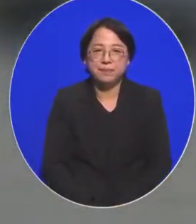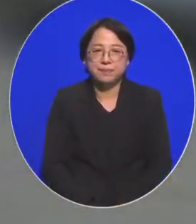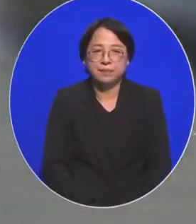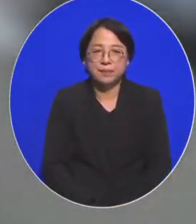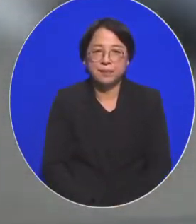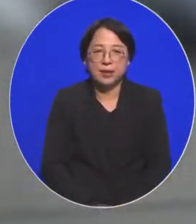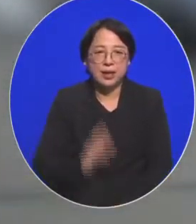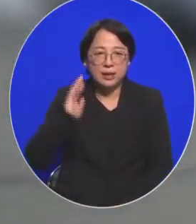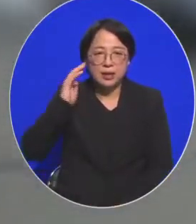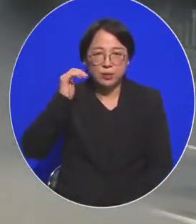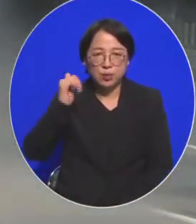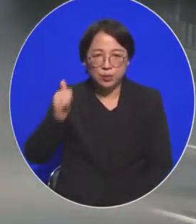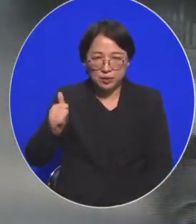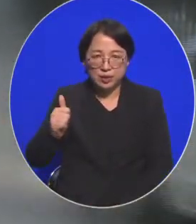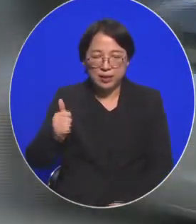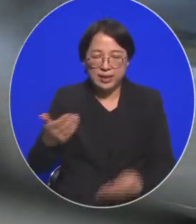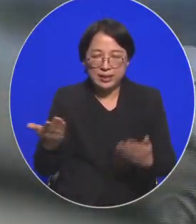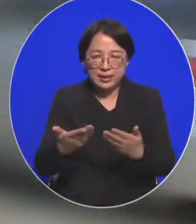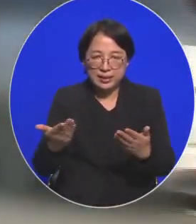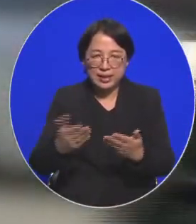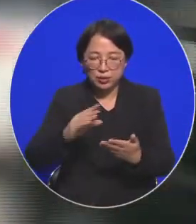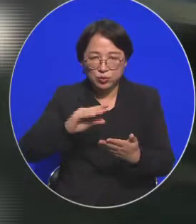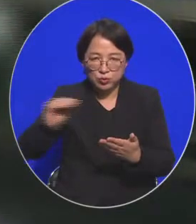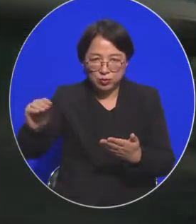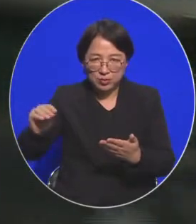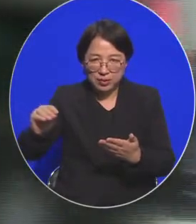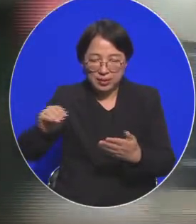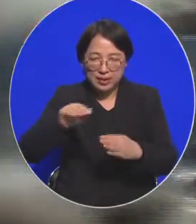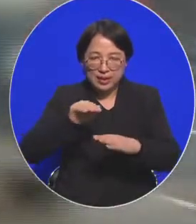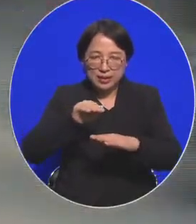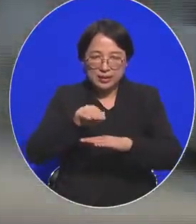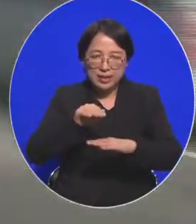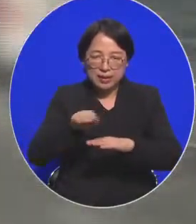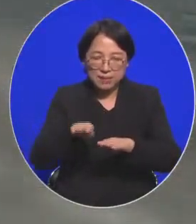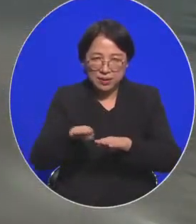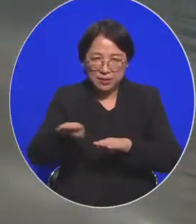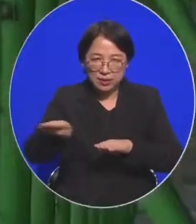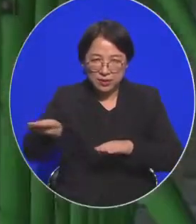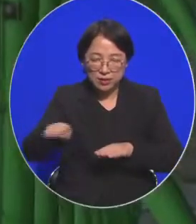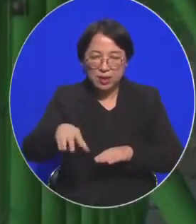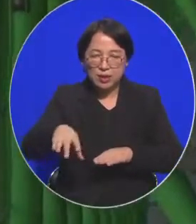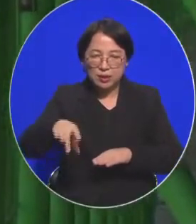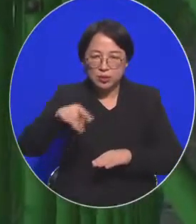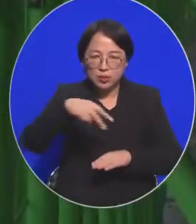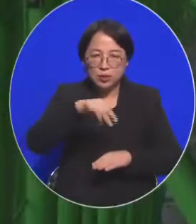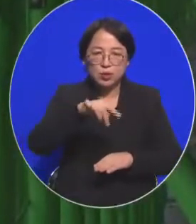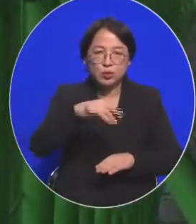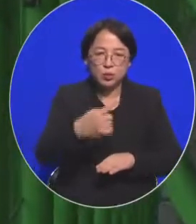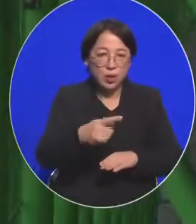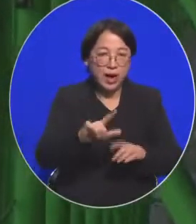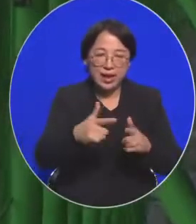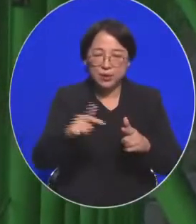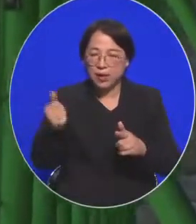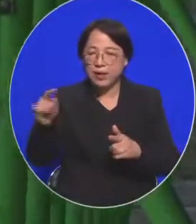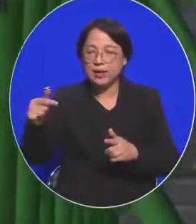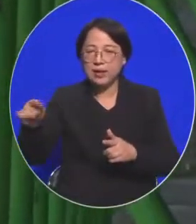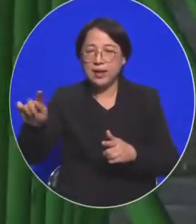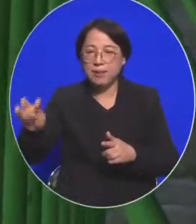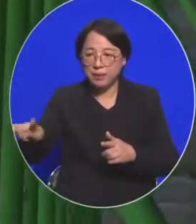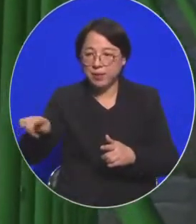윤석열 대통령의 출근 차량 행렬입니다. 윤 대통령이 처음으로 서초동이 아닌 한남동 관저에서